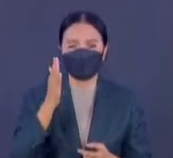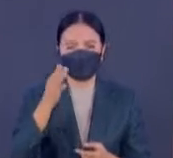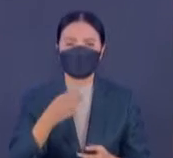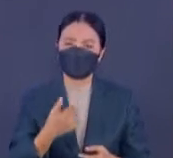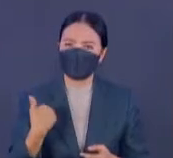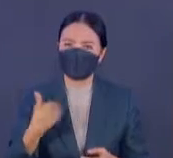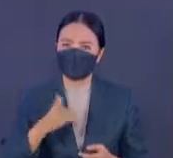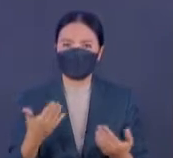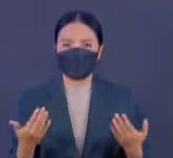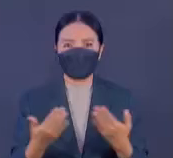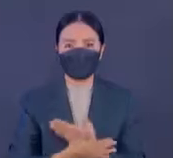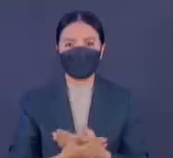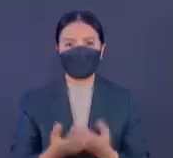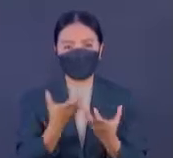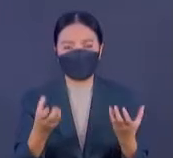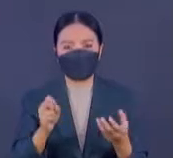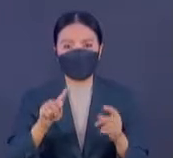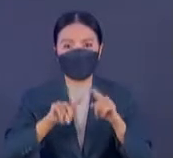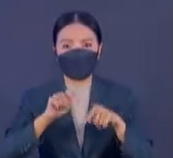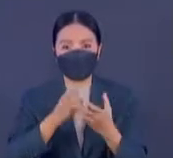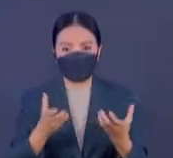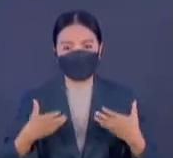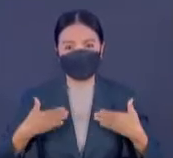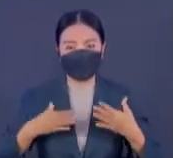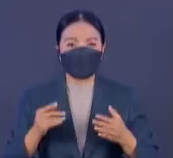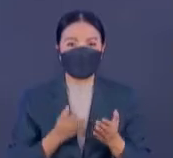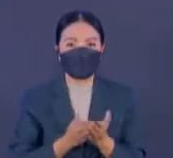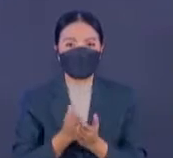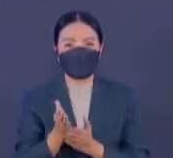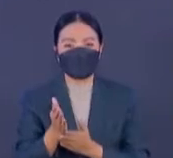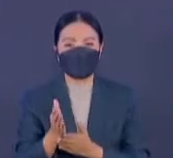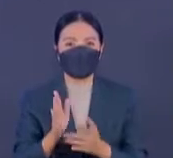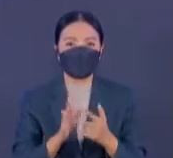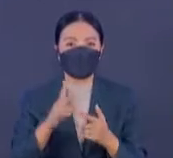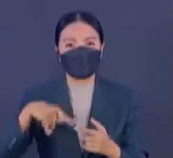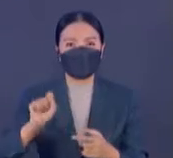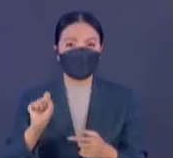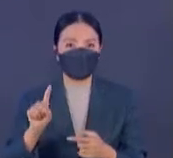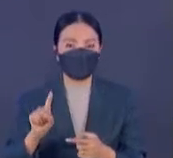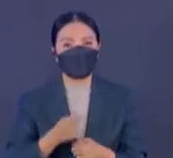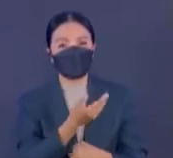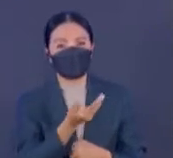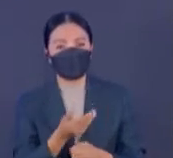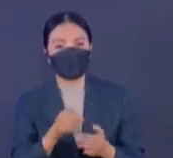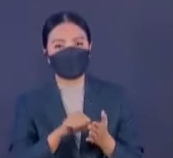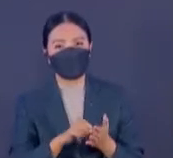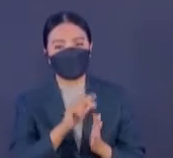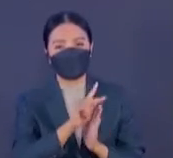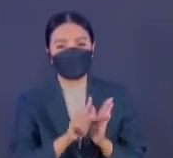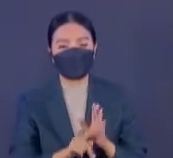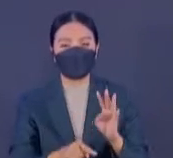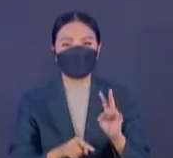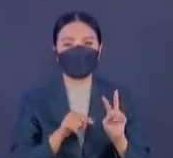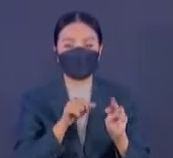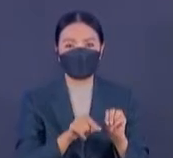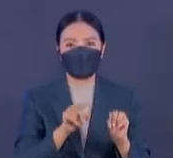าสุดค่ะมีกลุ่มผู้สนับสนุนรวมทั้งตัวแทนของผู้ผลิตสื่อบันเทิงทางเพศได้มีการยื่นขอแก้ไขกฎหมายมาตรา287